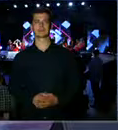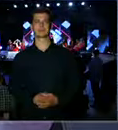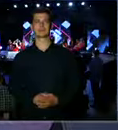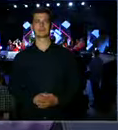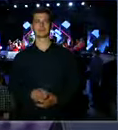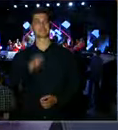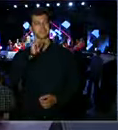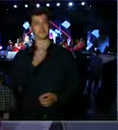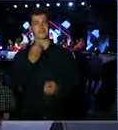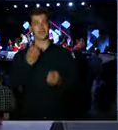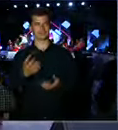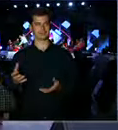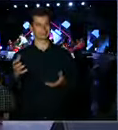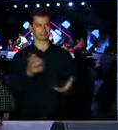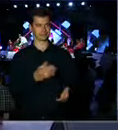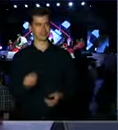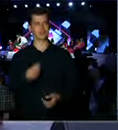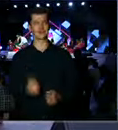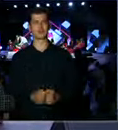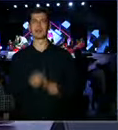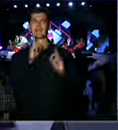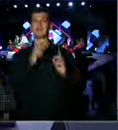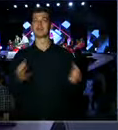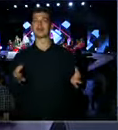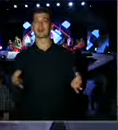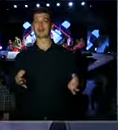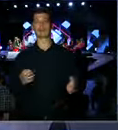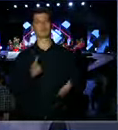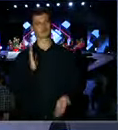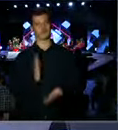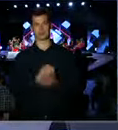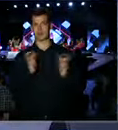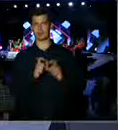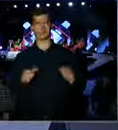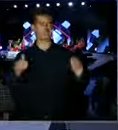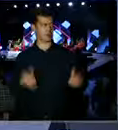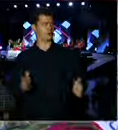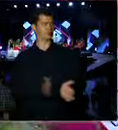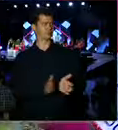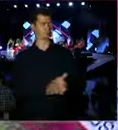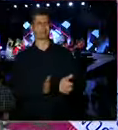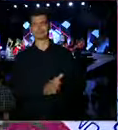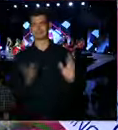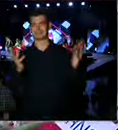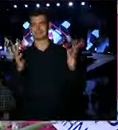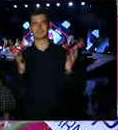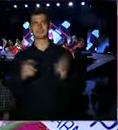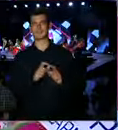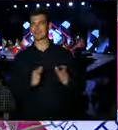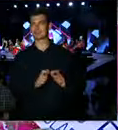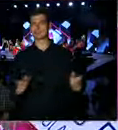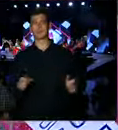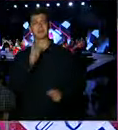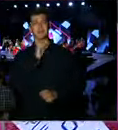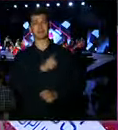I oczywiście kwiaty. Proszę Państwa, to jest moment, kiedy naprawdę można cały czas bić brawo, można mi przerywać. Absolutnie, to jest ten moment.